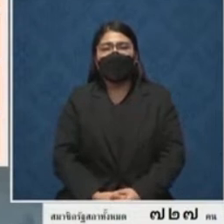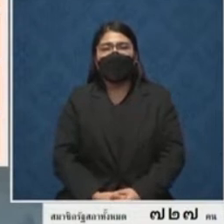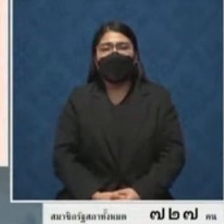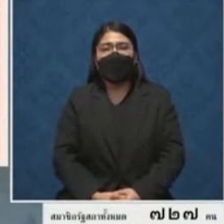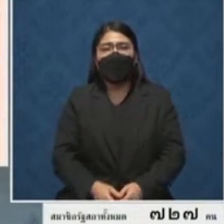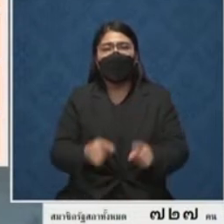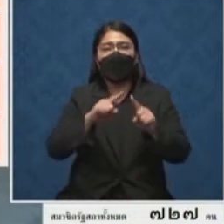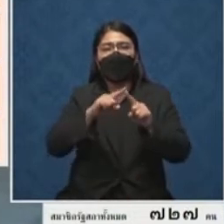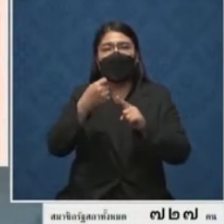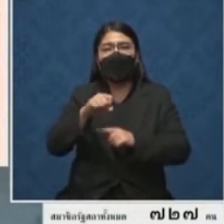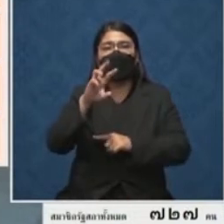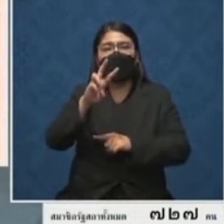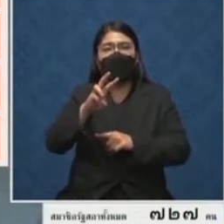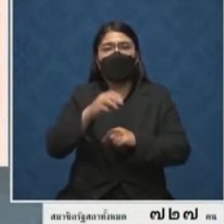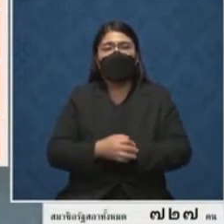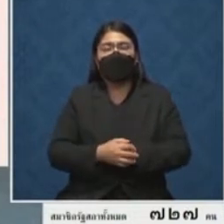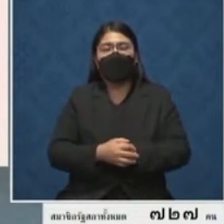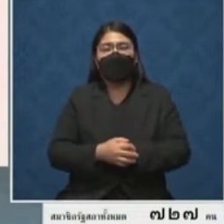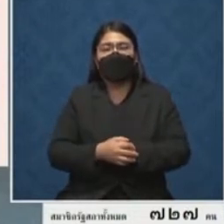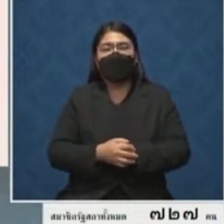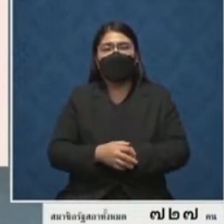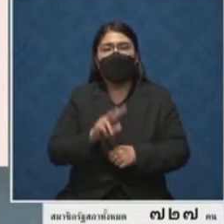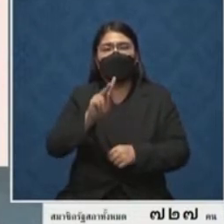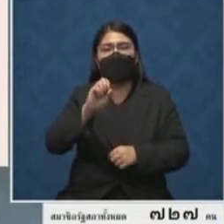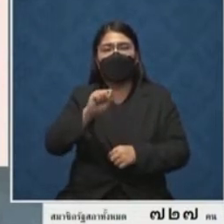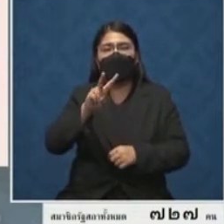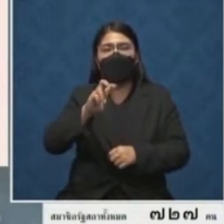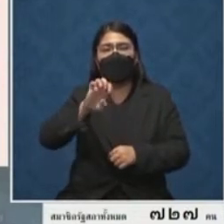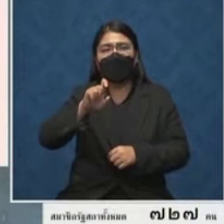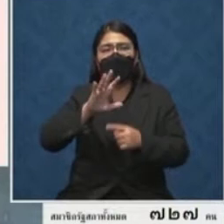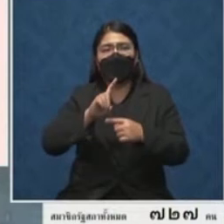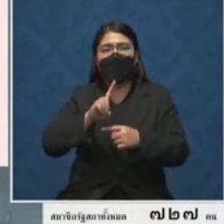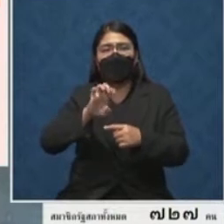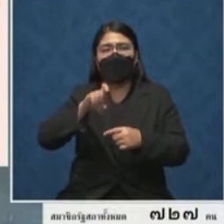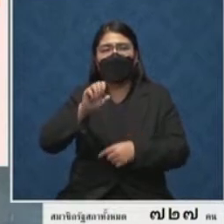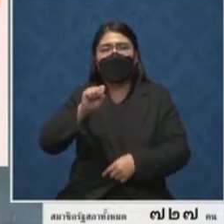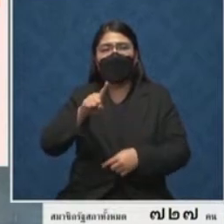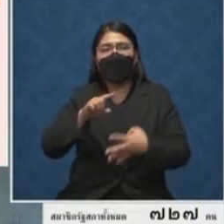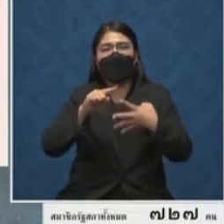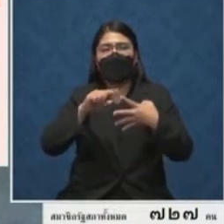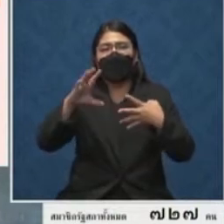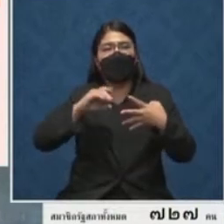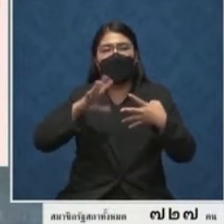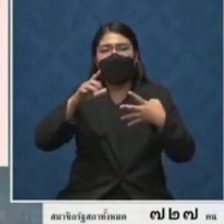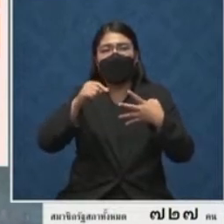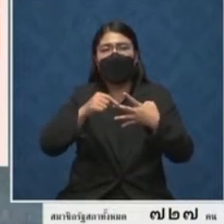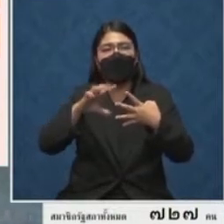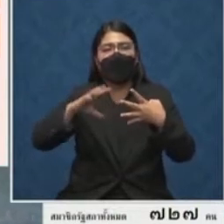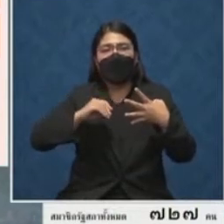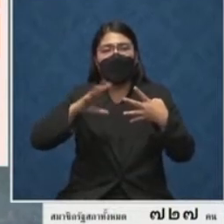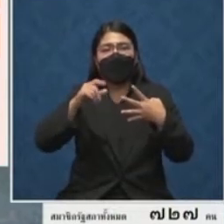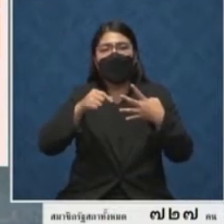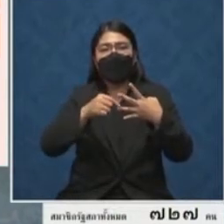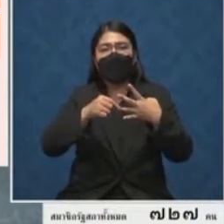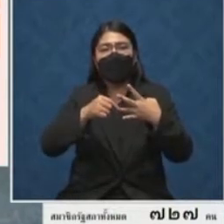16นายกสิดิษฐ์อาชวะคุณ 1ไม่รับหลักการ2ไม่รับหลักการ3